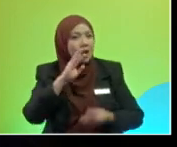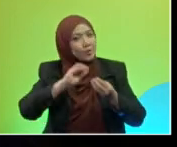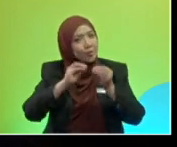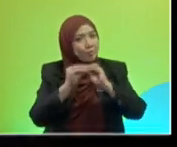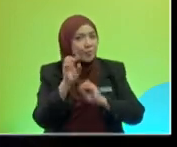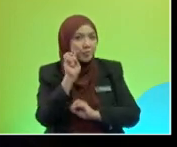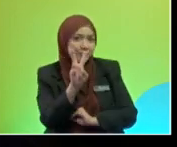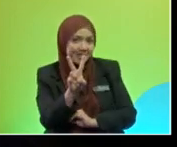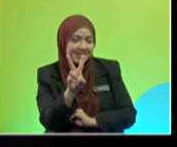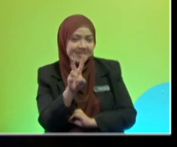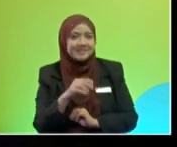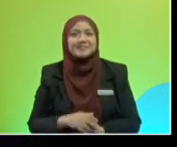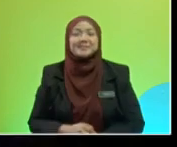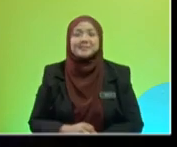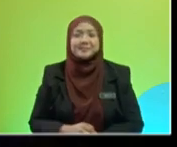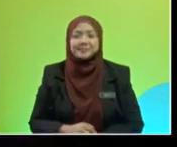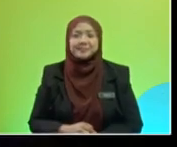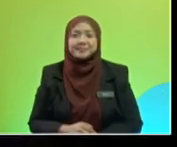yang kedua